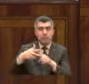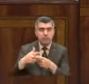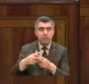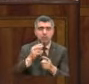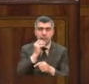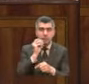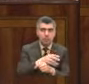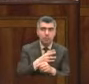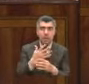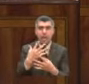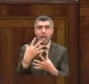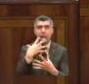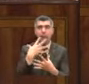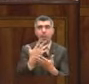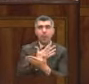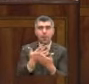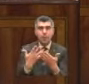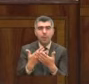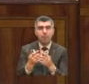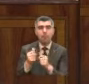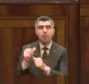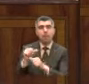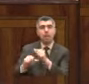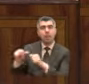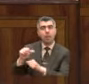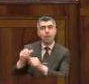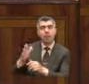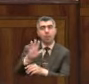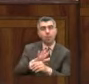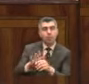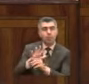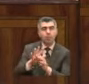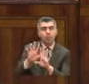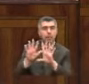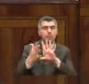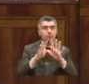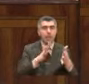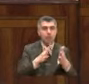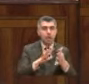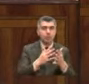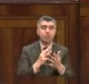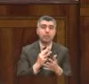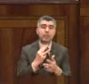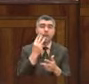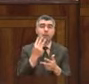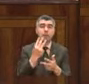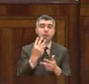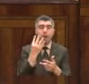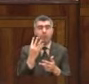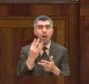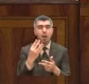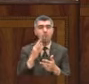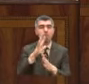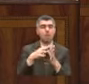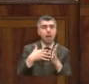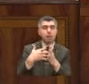للهواء، مكافحه التغيرات المناخيه والمحافظه على التنوع البيولوجي، واخرها ثلاثه ديال البرامج او اربعه ديال البرامج مهمه